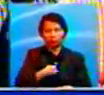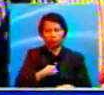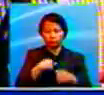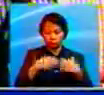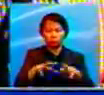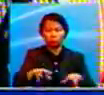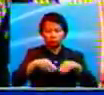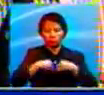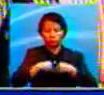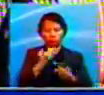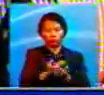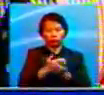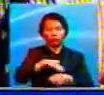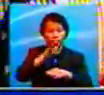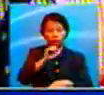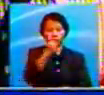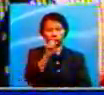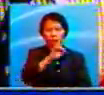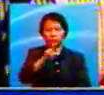menerima baki sebanyak